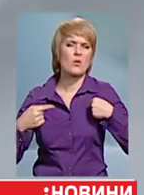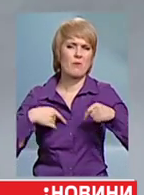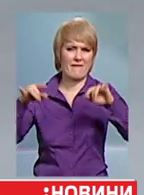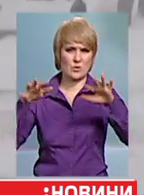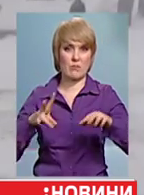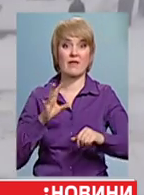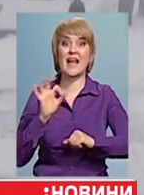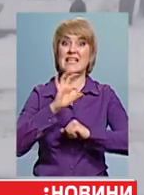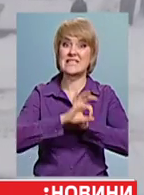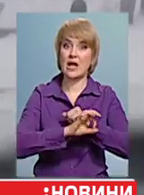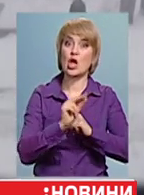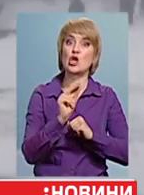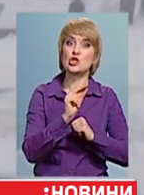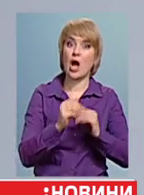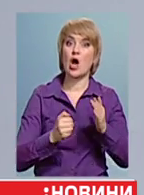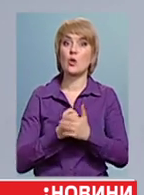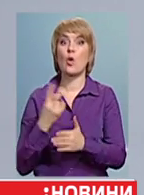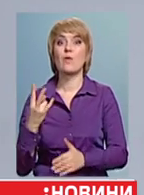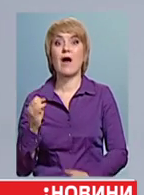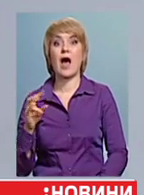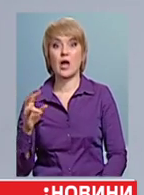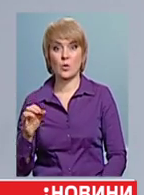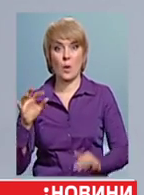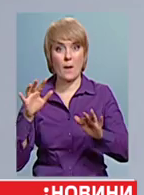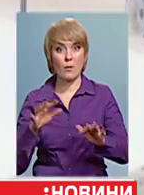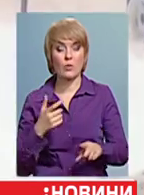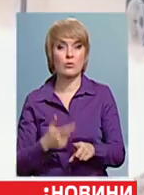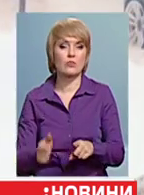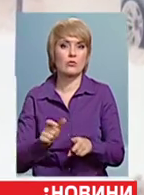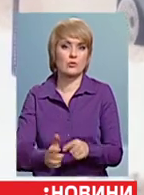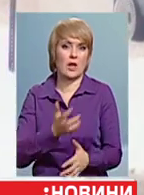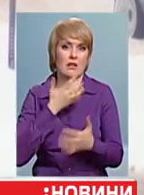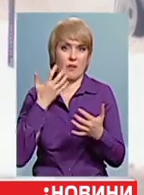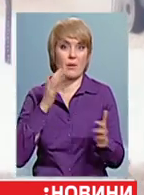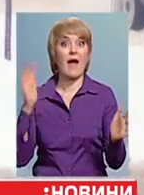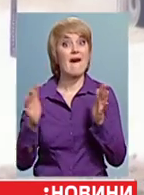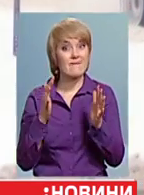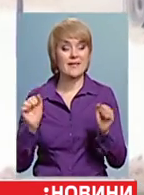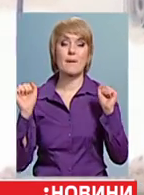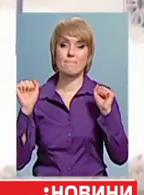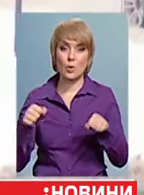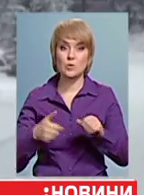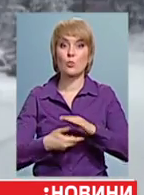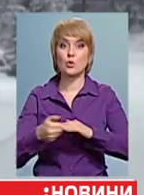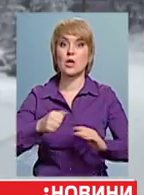США, від Чикаго до Нового Орлеана, погода навпаки, незвично тепла. Проте вітри можуть спричинити торнадо.